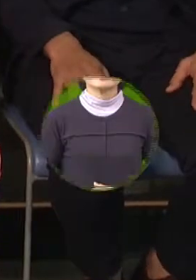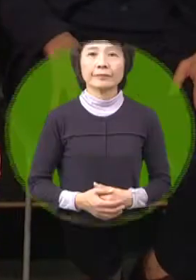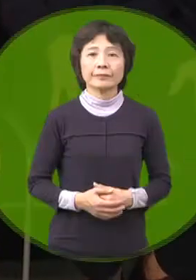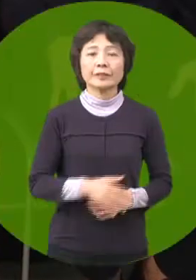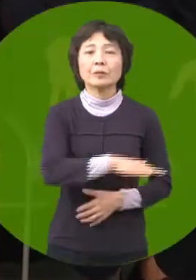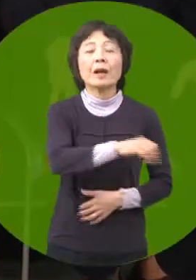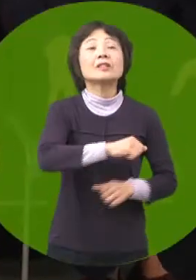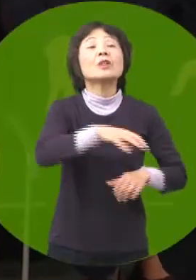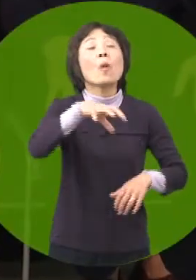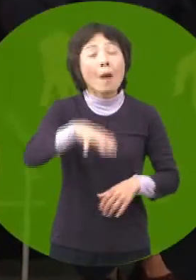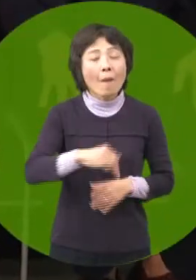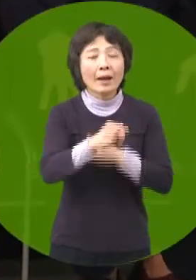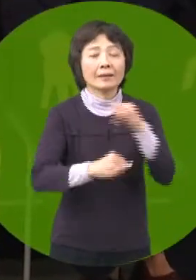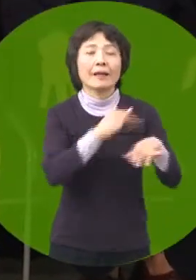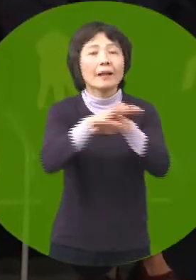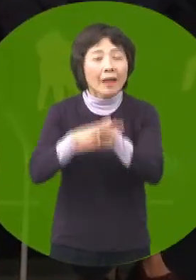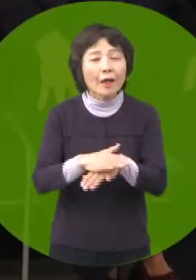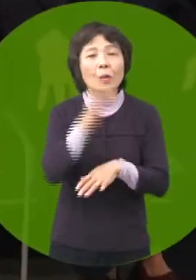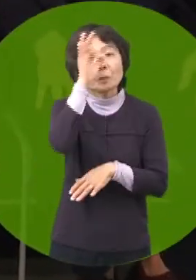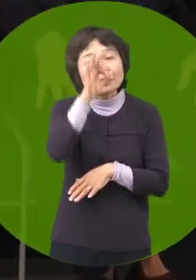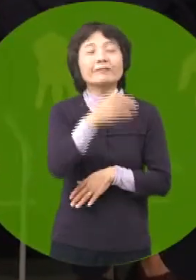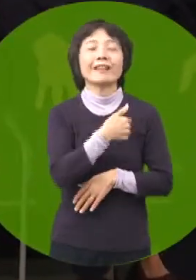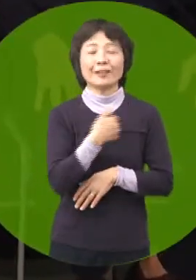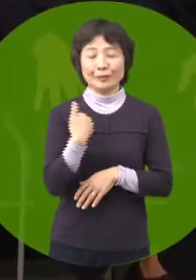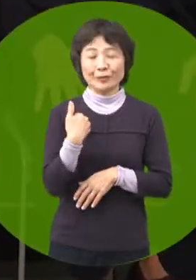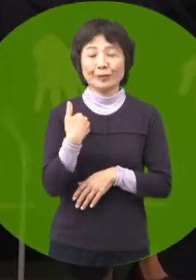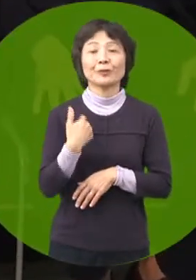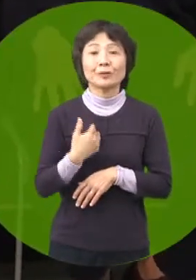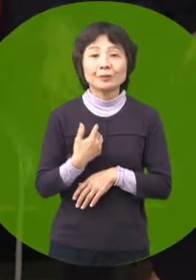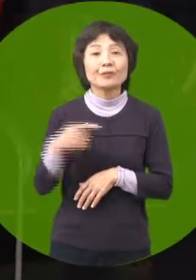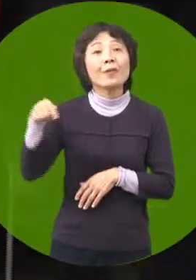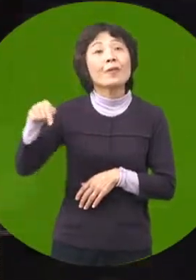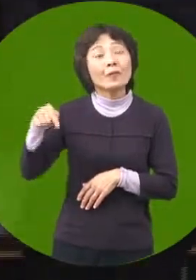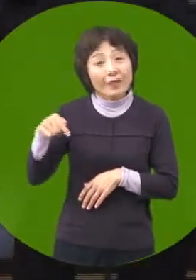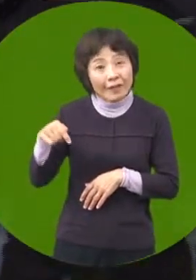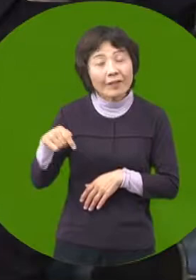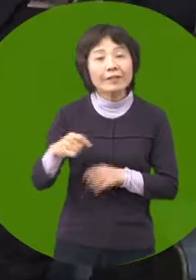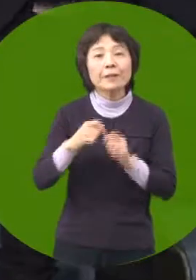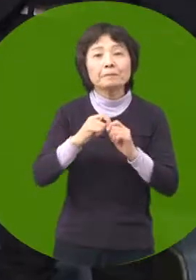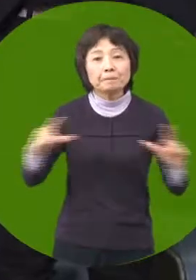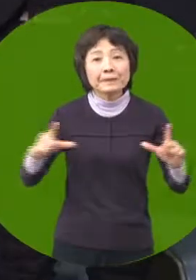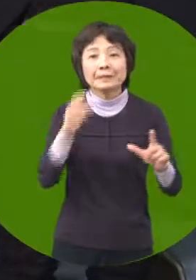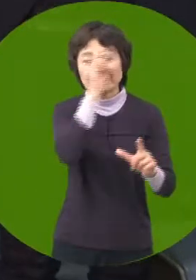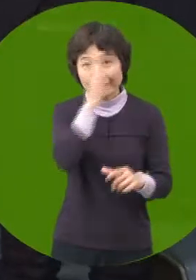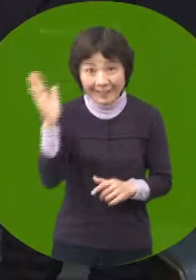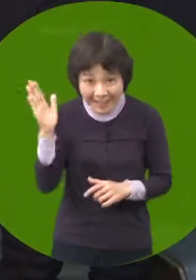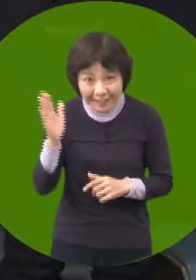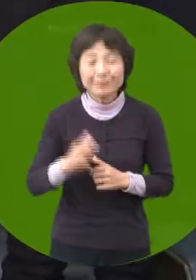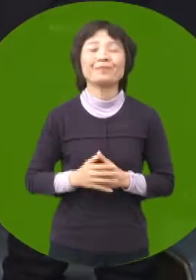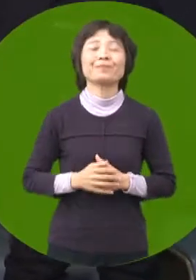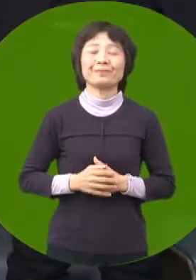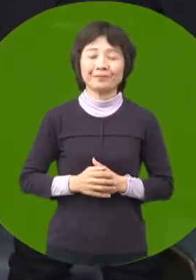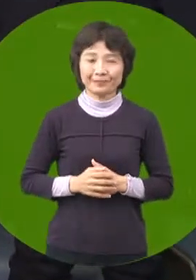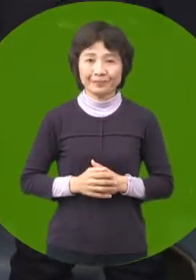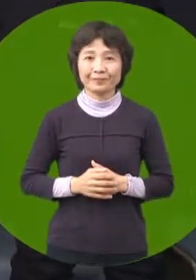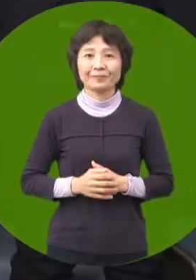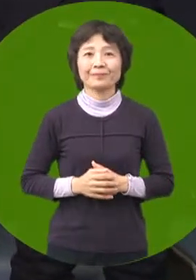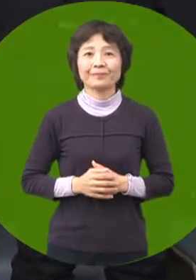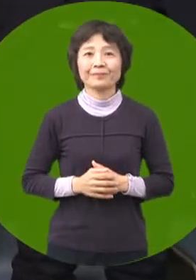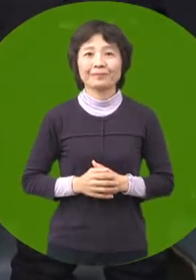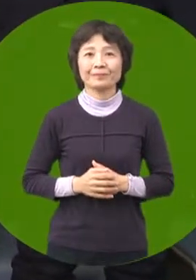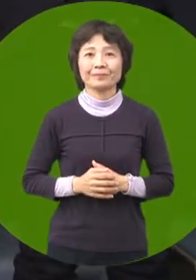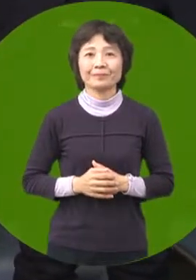うまんちゅ広場はインターネットでもご覧いただけます。こちらへぜひアクセスしてくださいね。